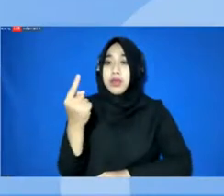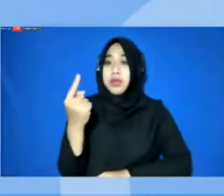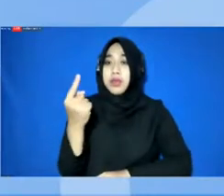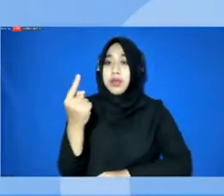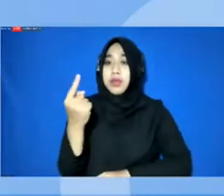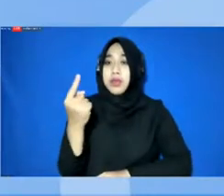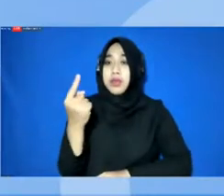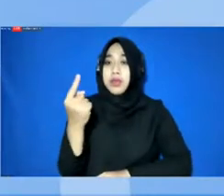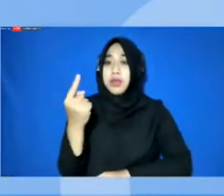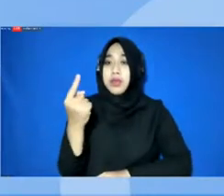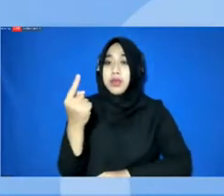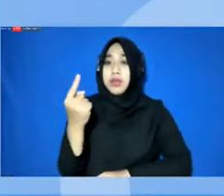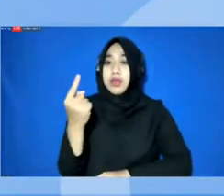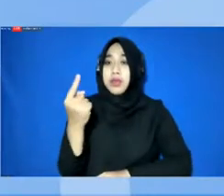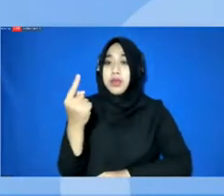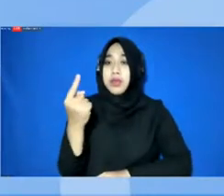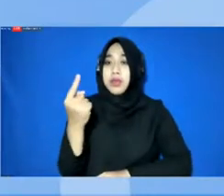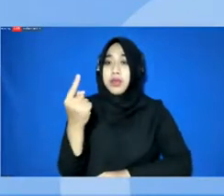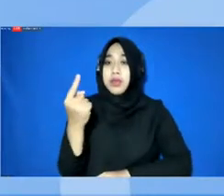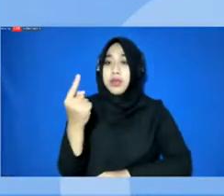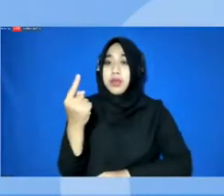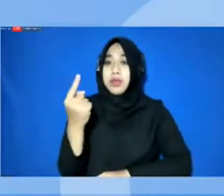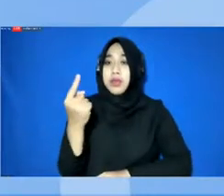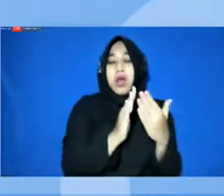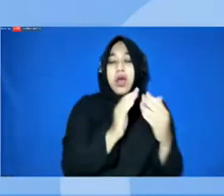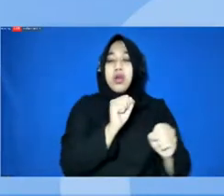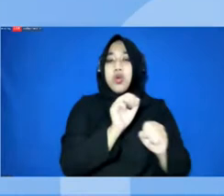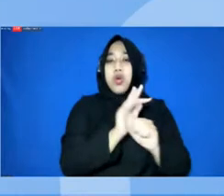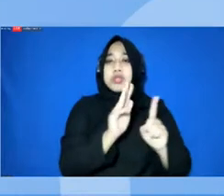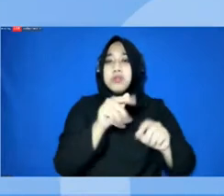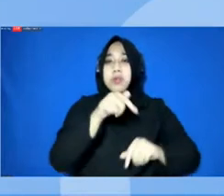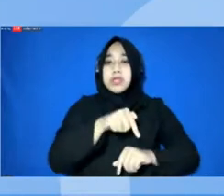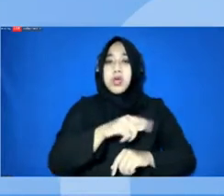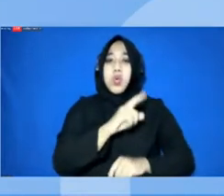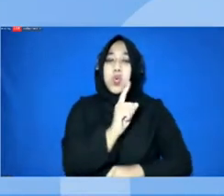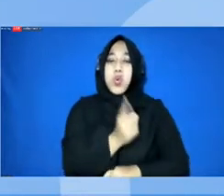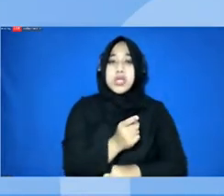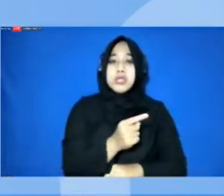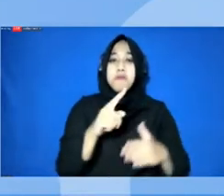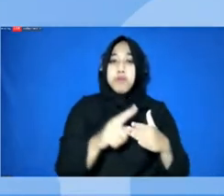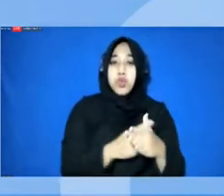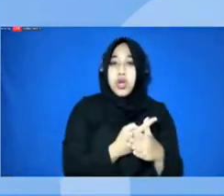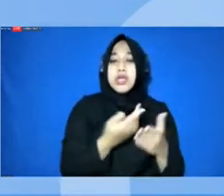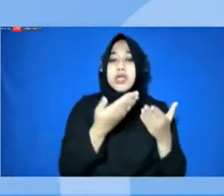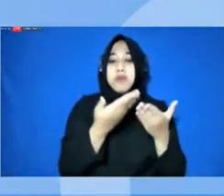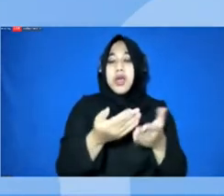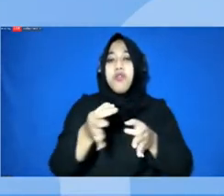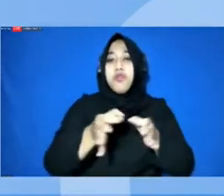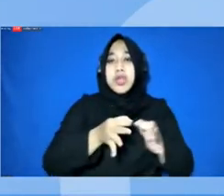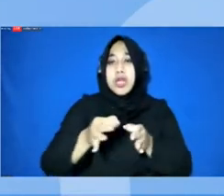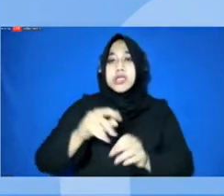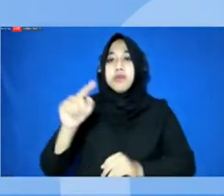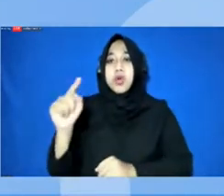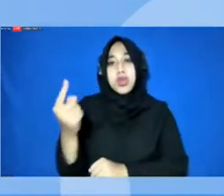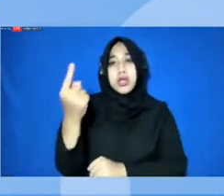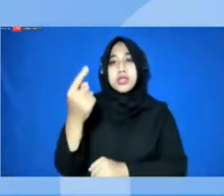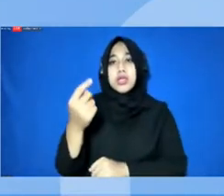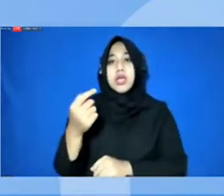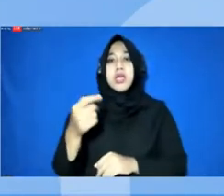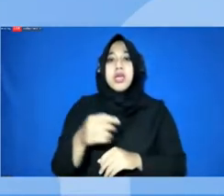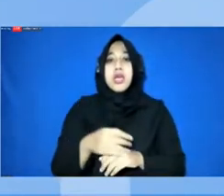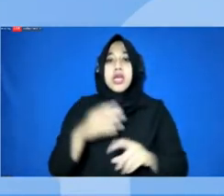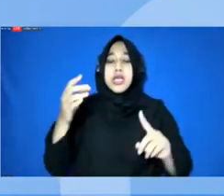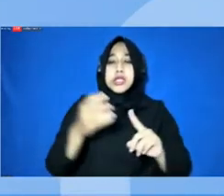termasuk pada kunci keberhasilan penanganan pandemi, sehingga harus mulai difasilitasi, diprioritaskan, dan dijangkau